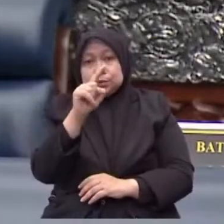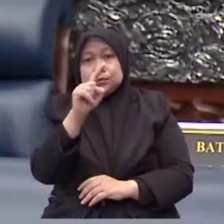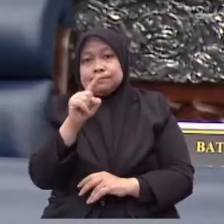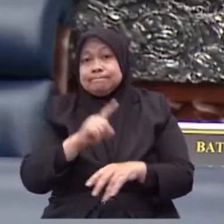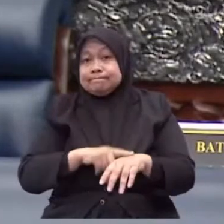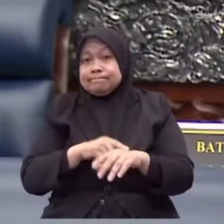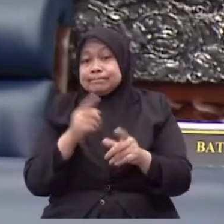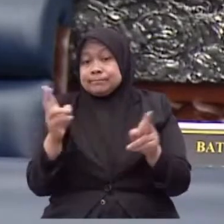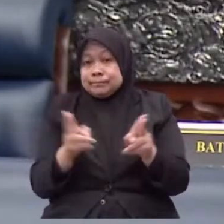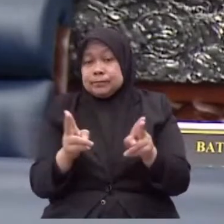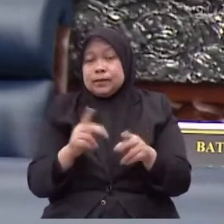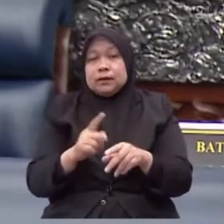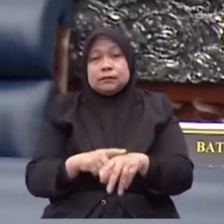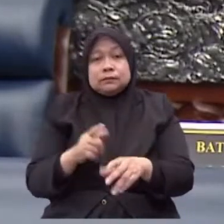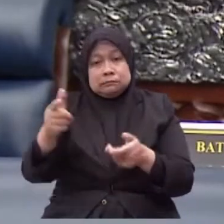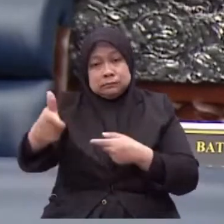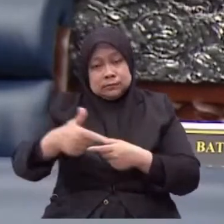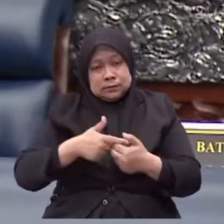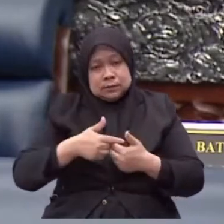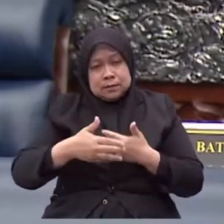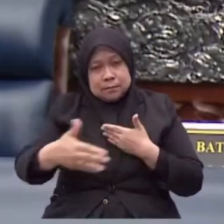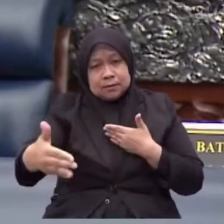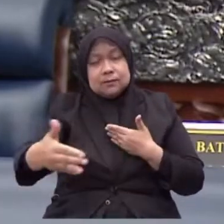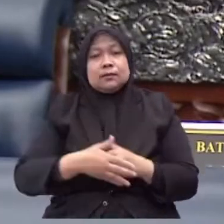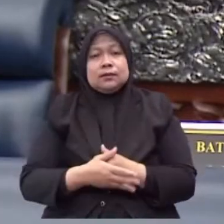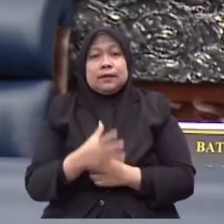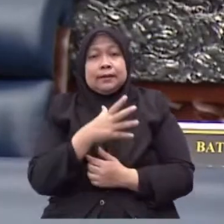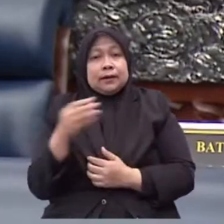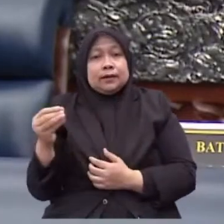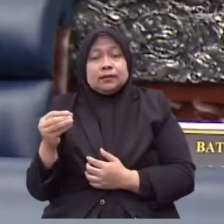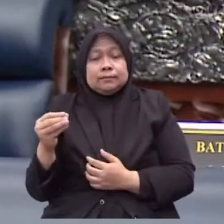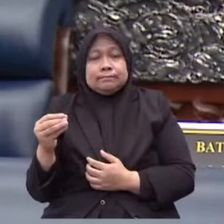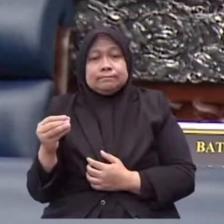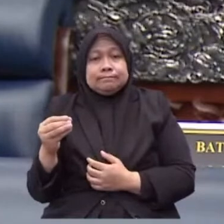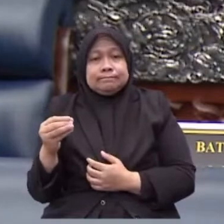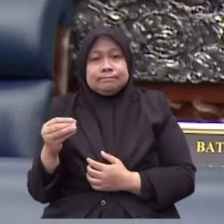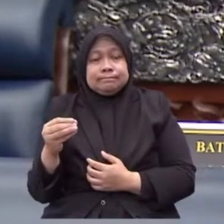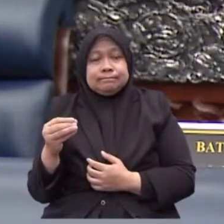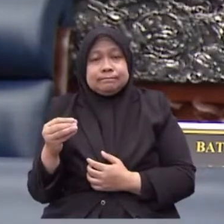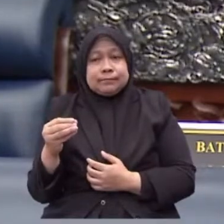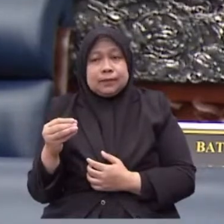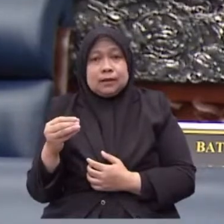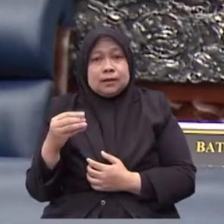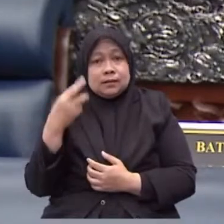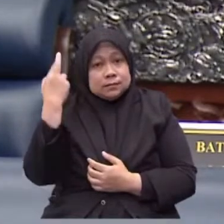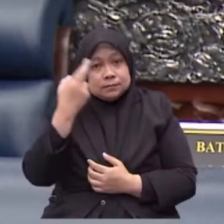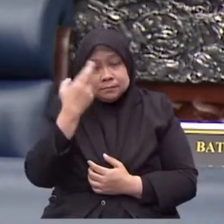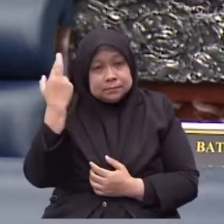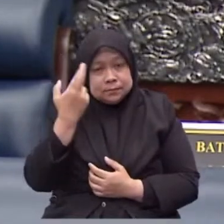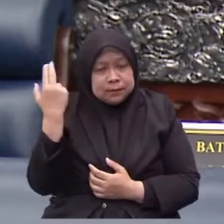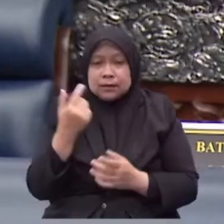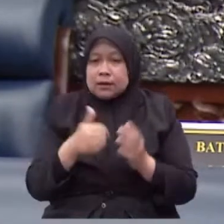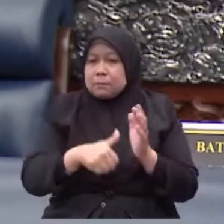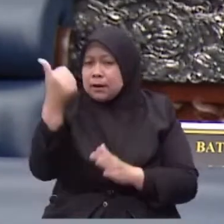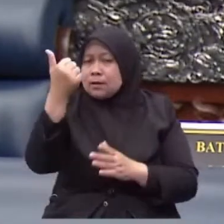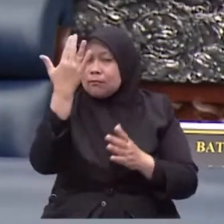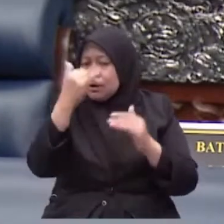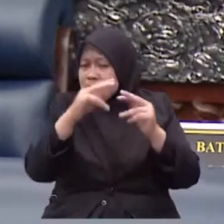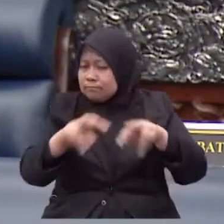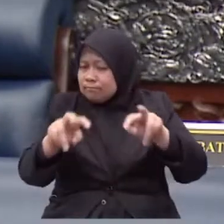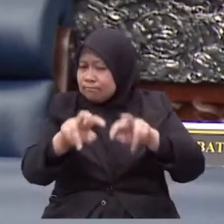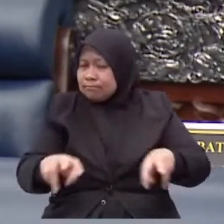jangka masa pendek dan cangkeh panjang dan juga faktor-faktor kemenangan juga akan